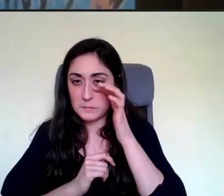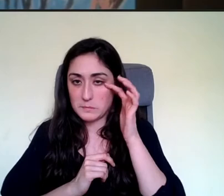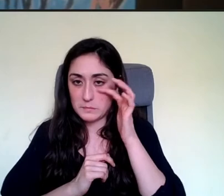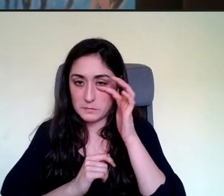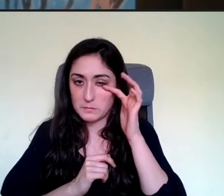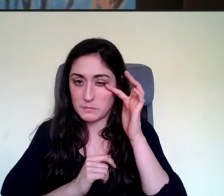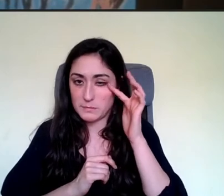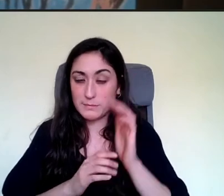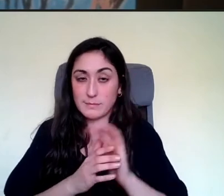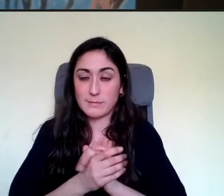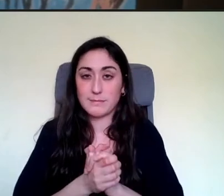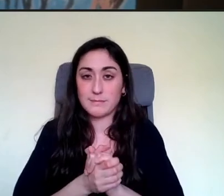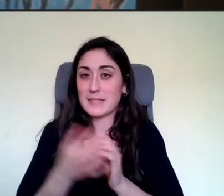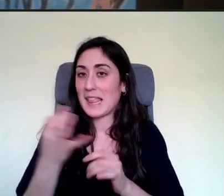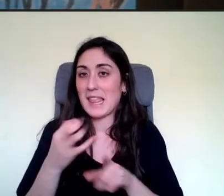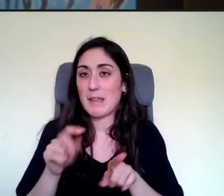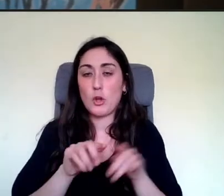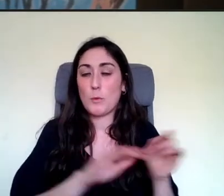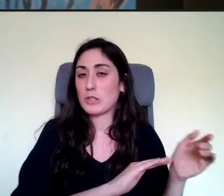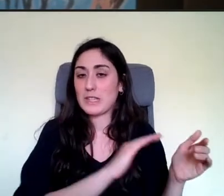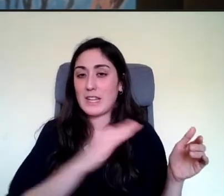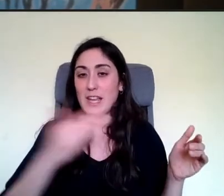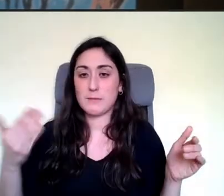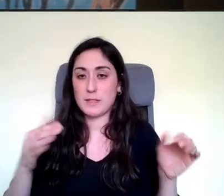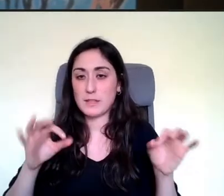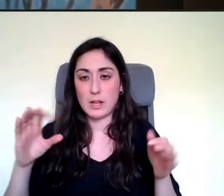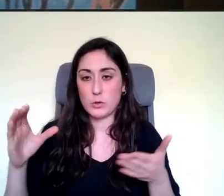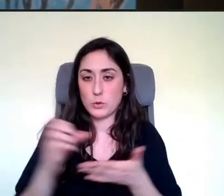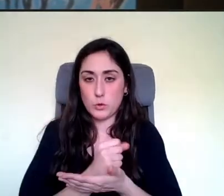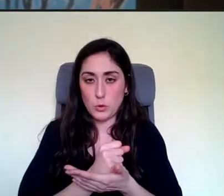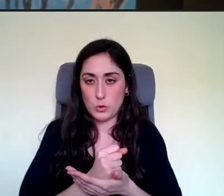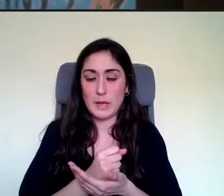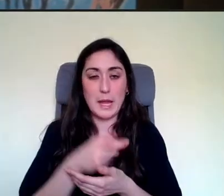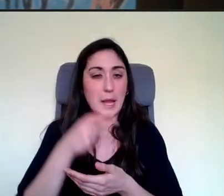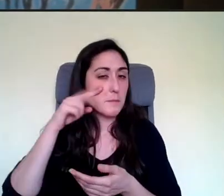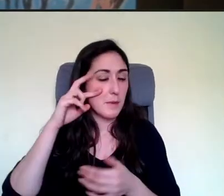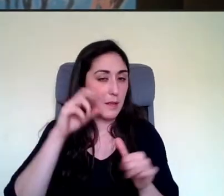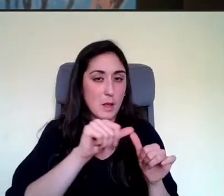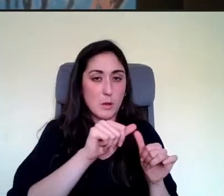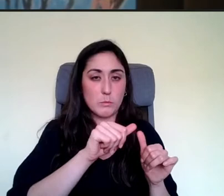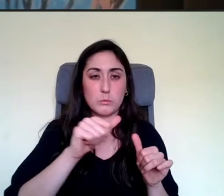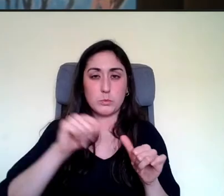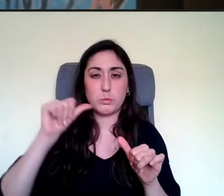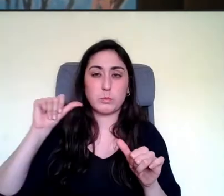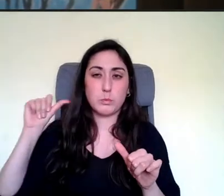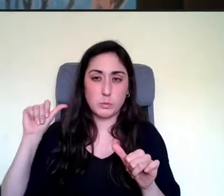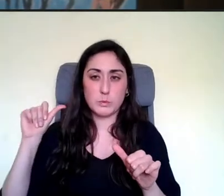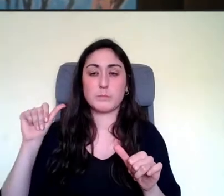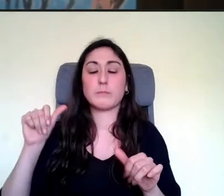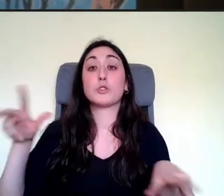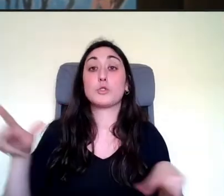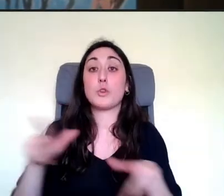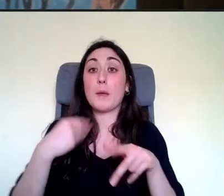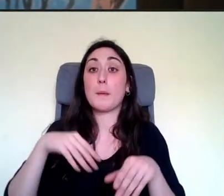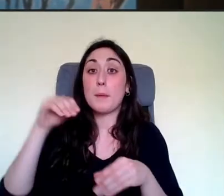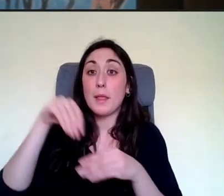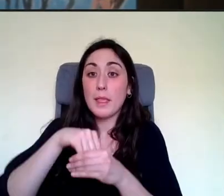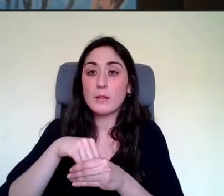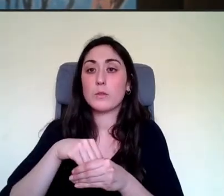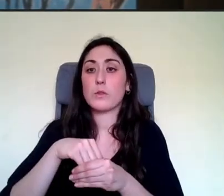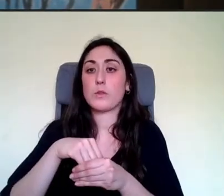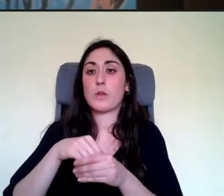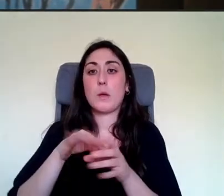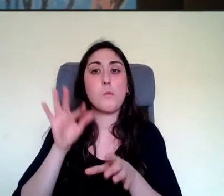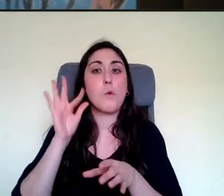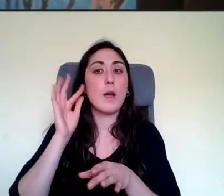ser totalment transversal. Tenim moltes experiències en la pròpia societat, que les dones han anat fent camí i que es mereixen